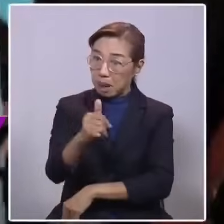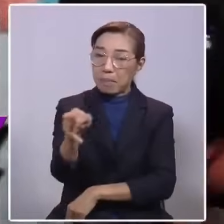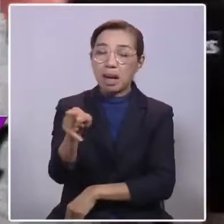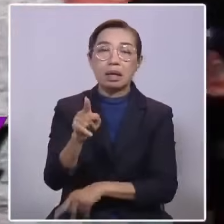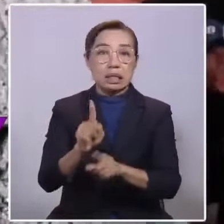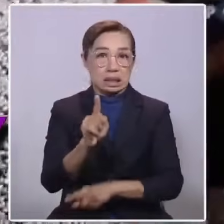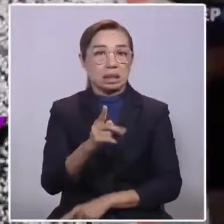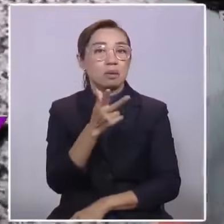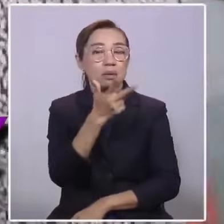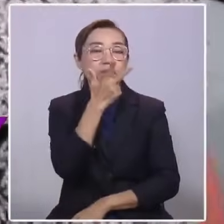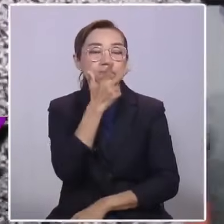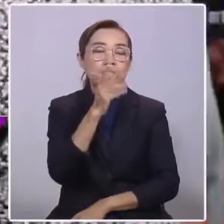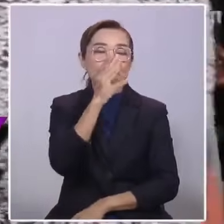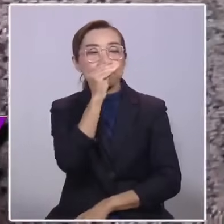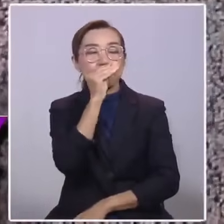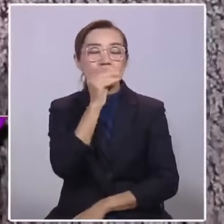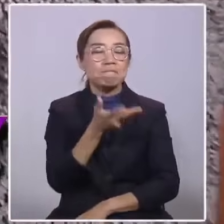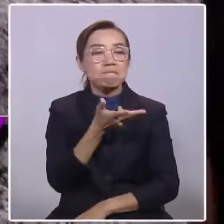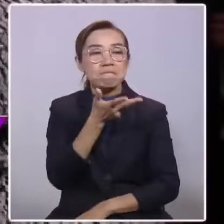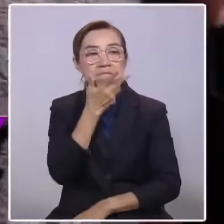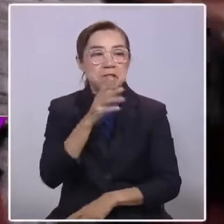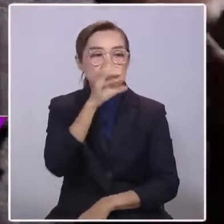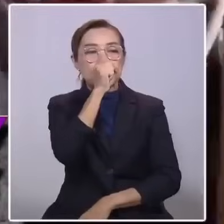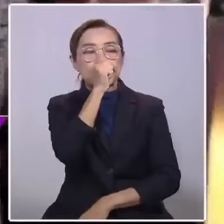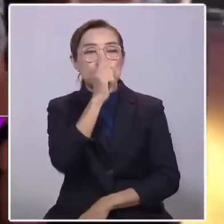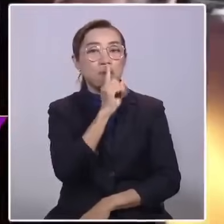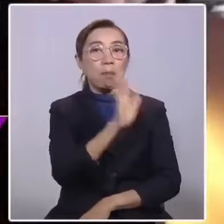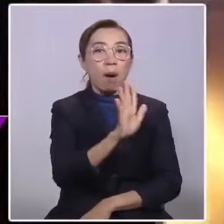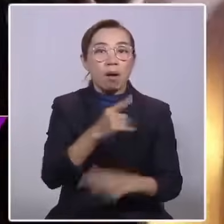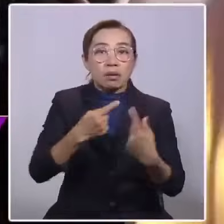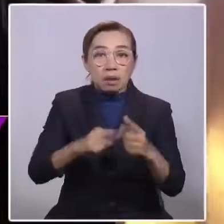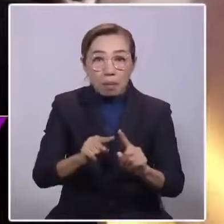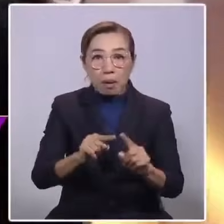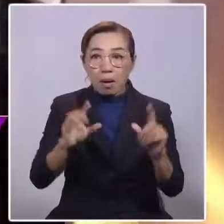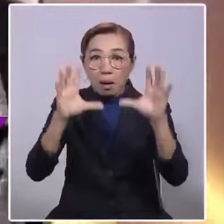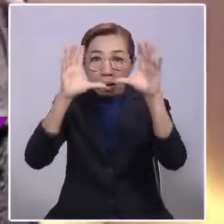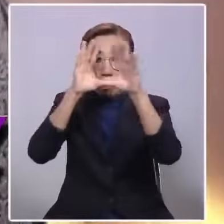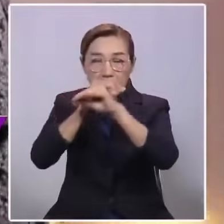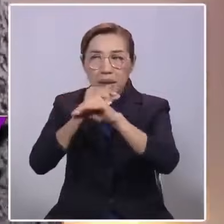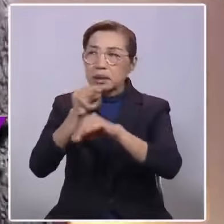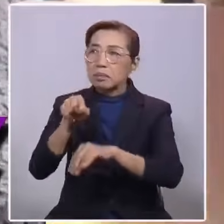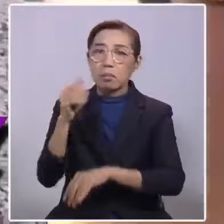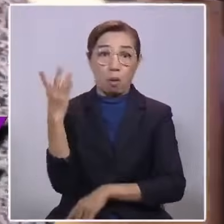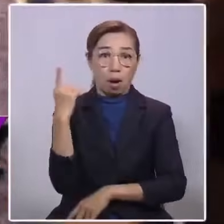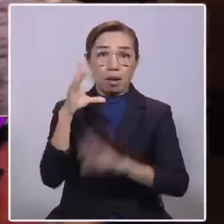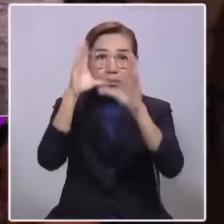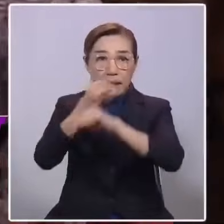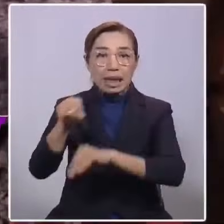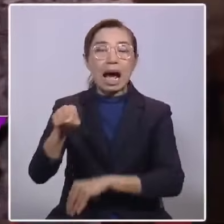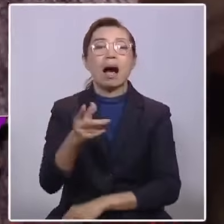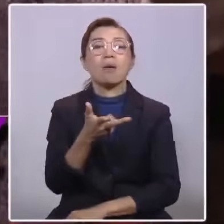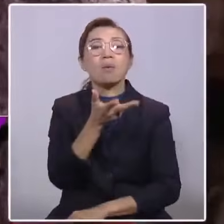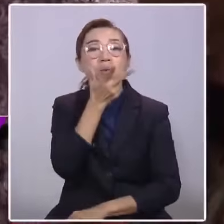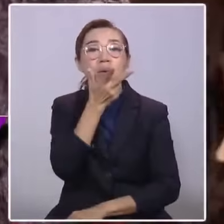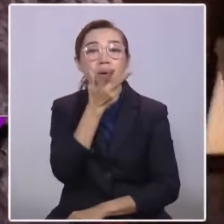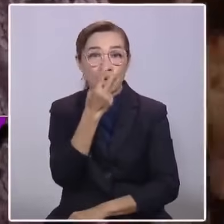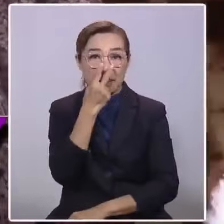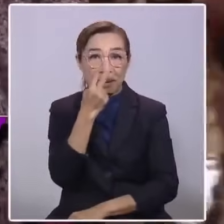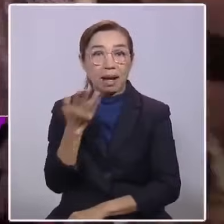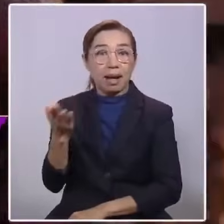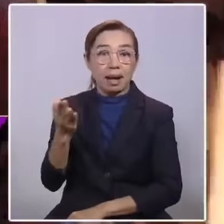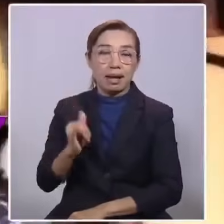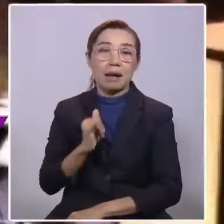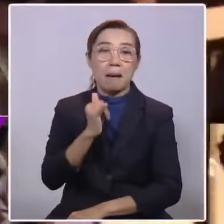พูดนะไม่ได้ระบุชัดเจนนะว่าเอ๊จะลงไปหรือเปล่าใช่แต่ปรากฏว่าเมื่อช่วงหัวค่ำที่ผ่านมาคุณอนุทินครับนี่ฮะ